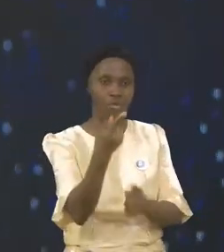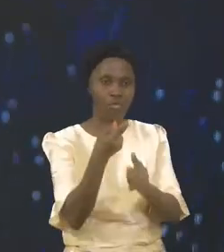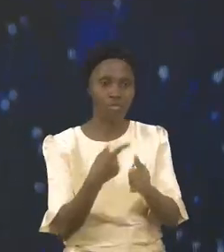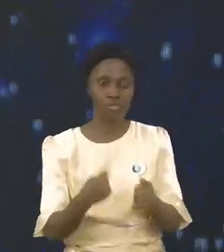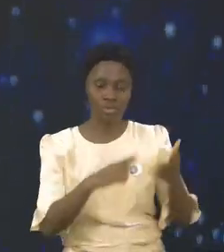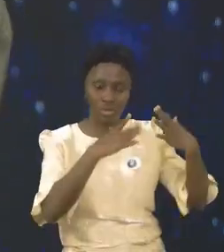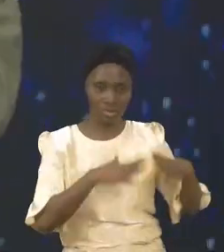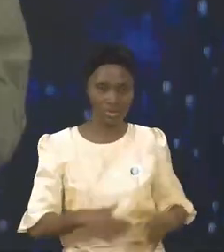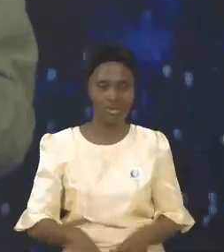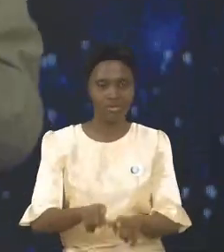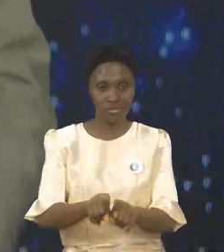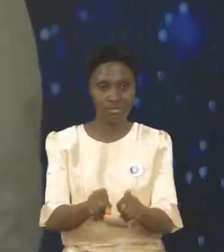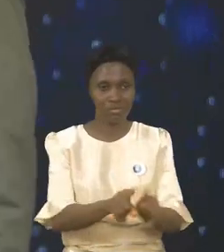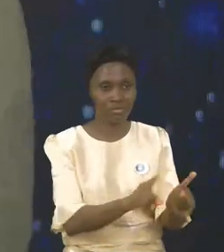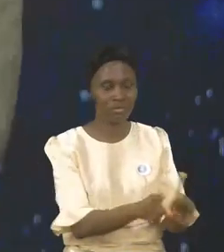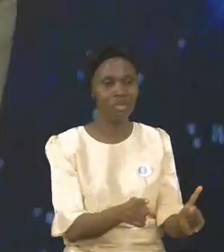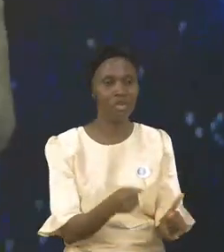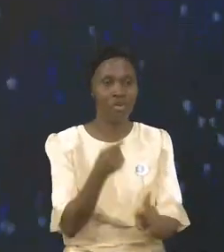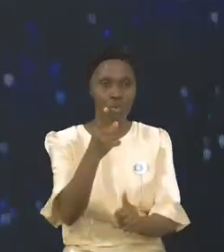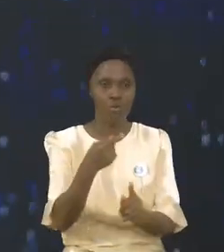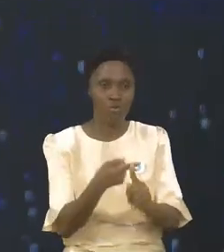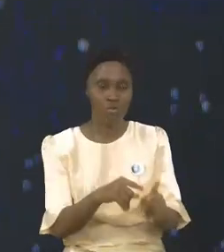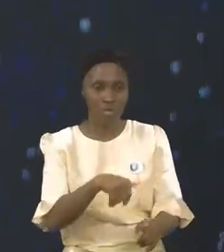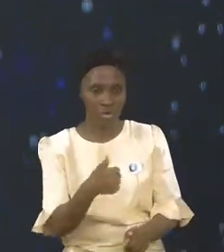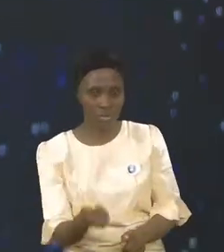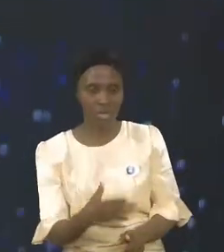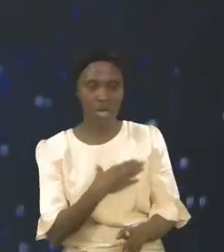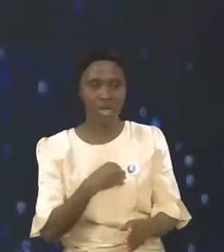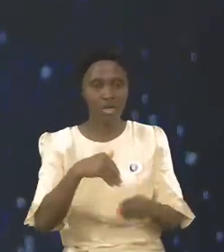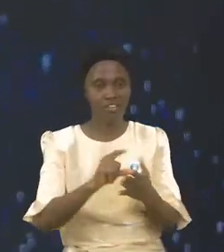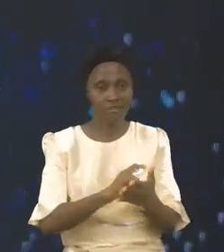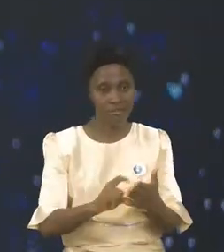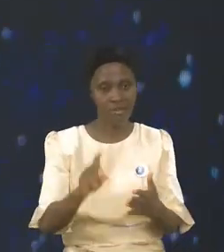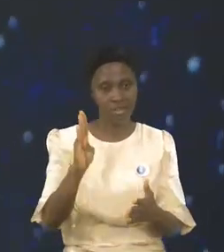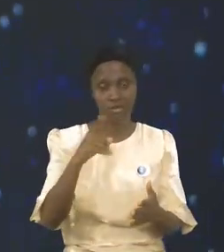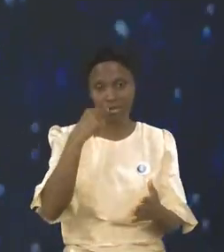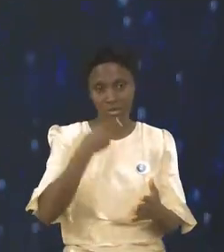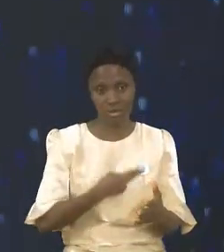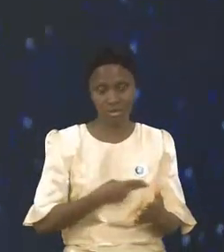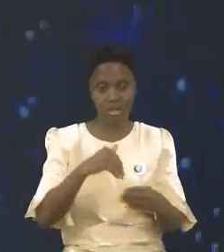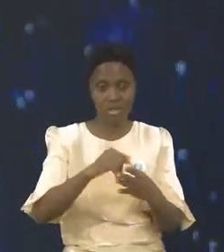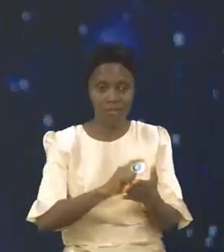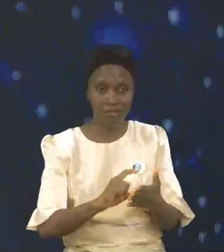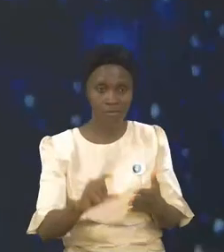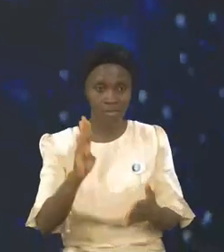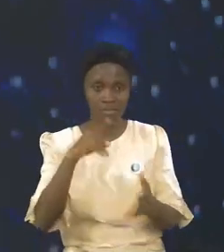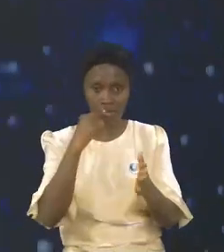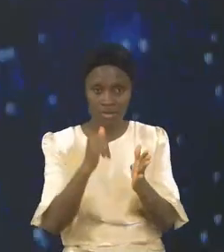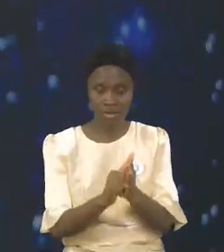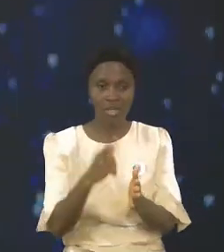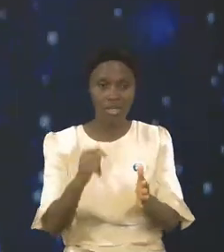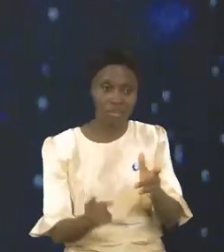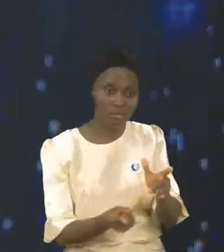bêtes. Et quatre grands animaux sortirent de la mer, différents l'un de l'autre.